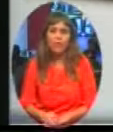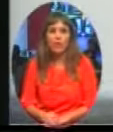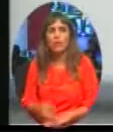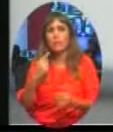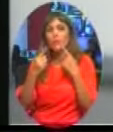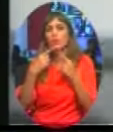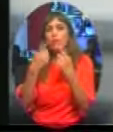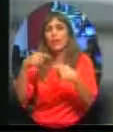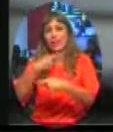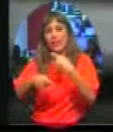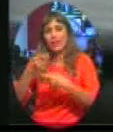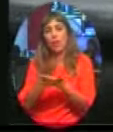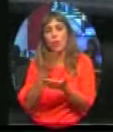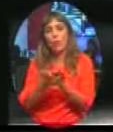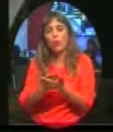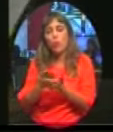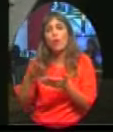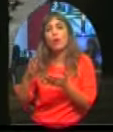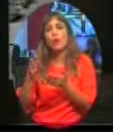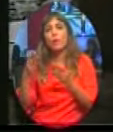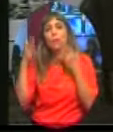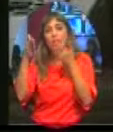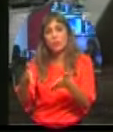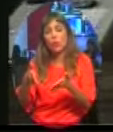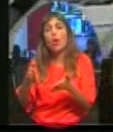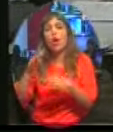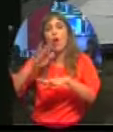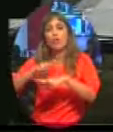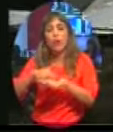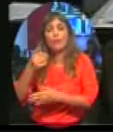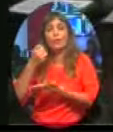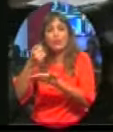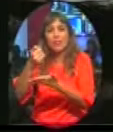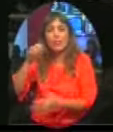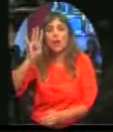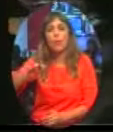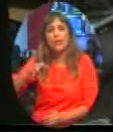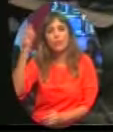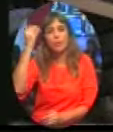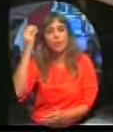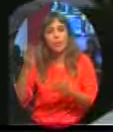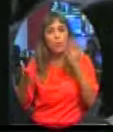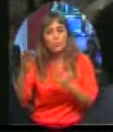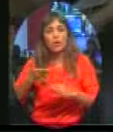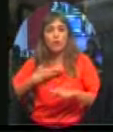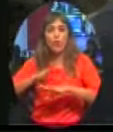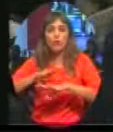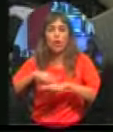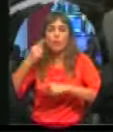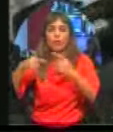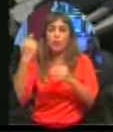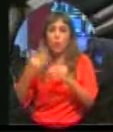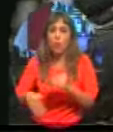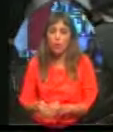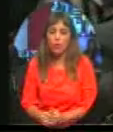עלה כי במסלול הכשרות מתוקצבות כ-4,000 תלמידים בממוצע קיבלו הכשרה בשנים האחרונות,